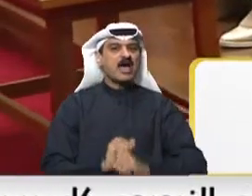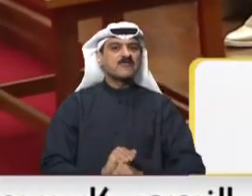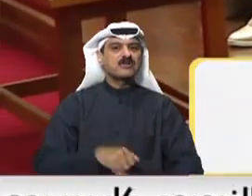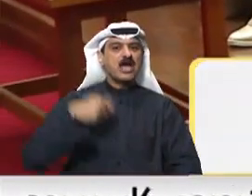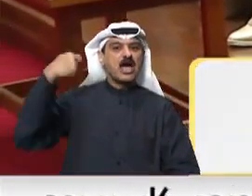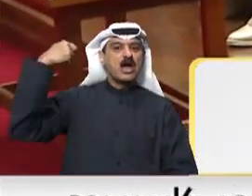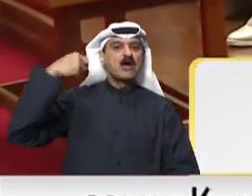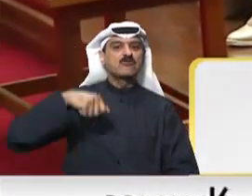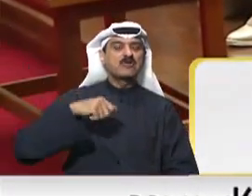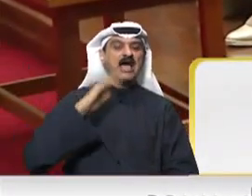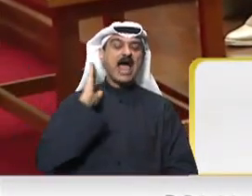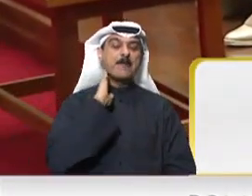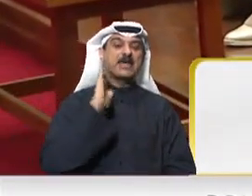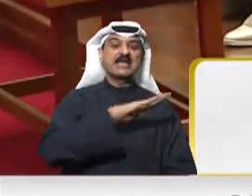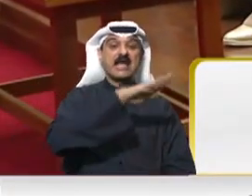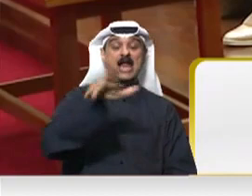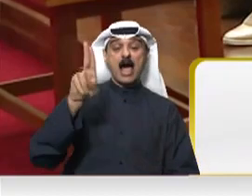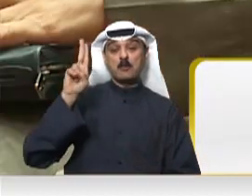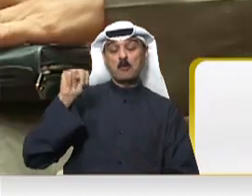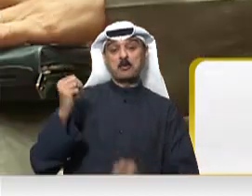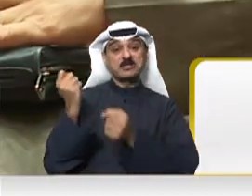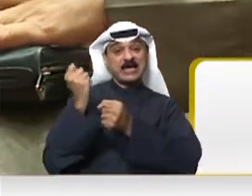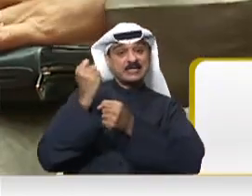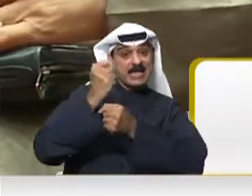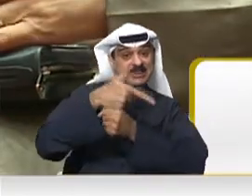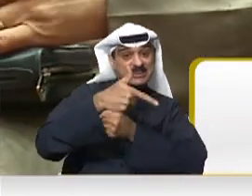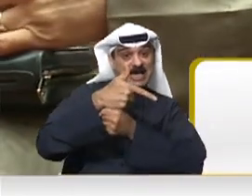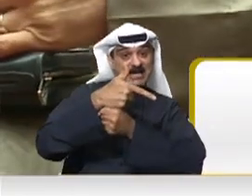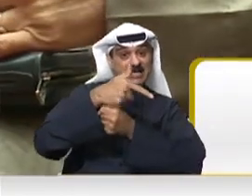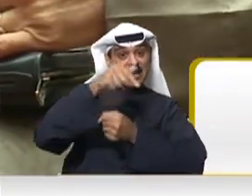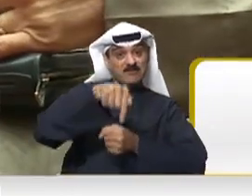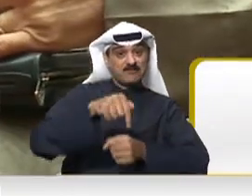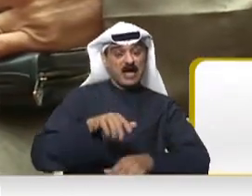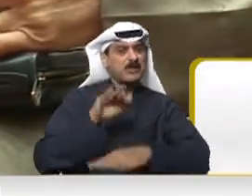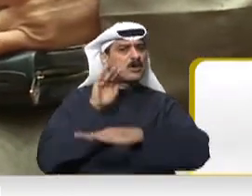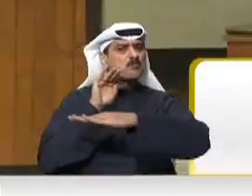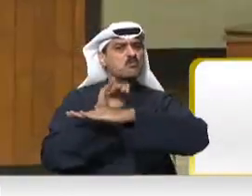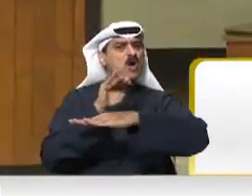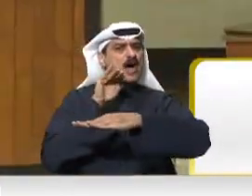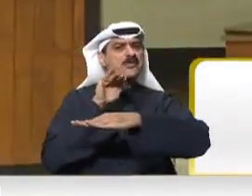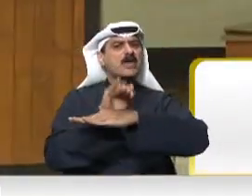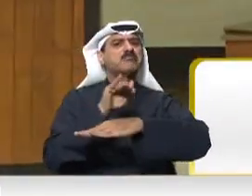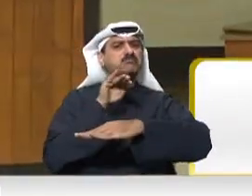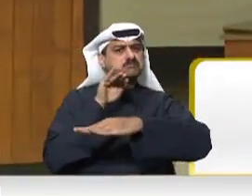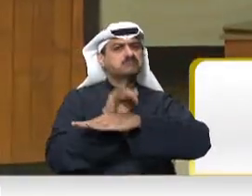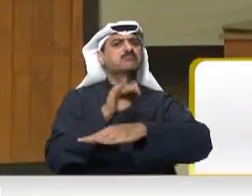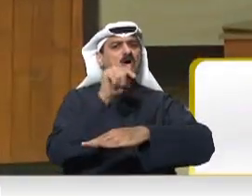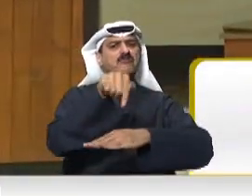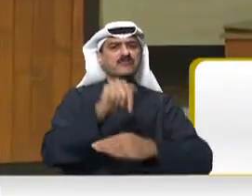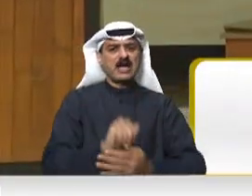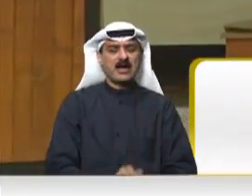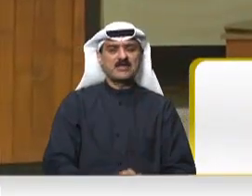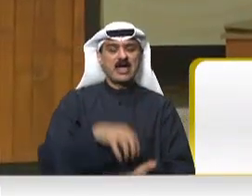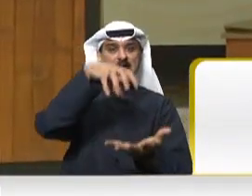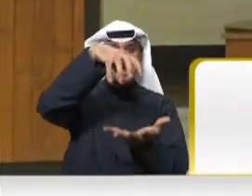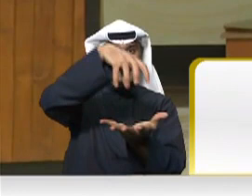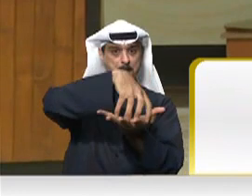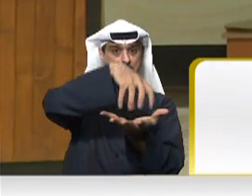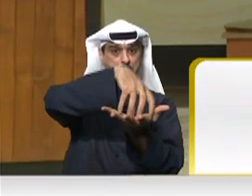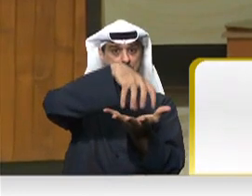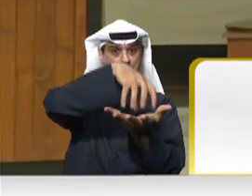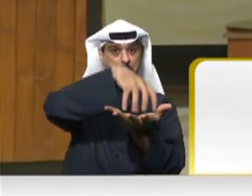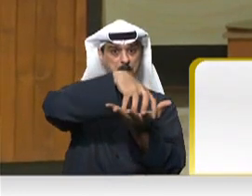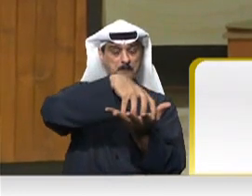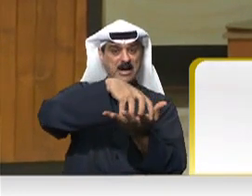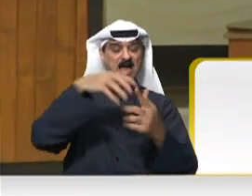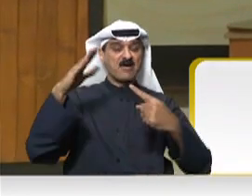نائب الأمين العام للأمم المتحدة أمينة محمد في معهد سعود الناصر الصباح الدبلوماسي، والتي